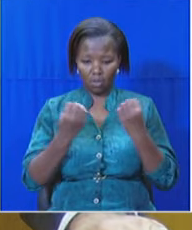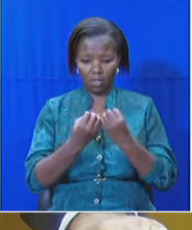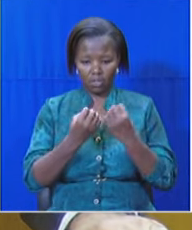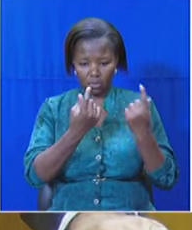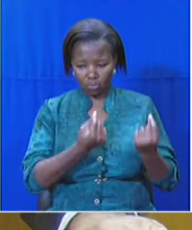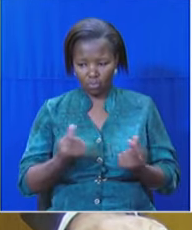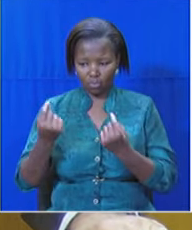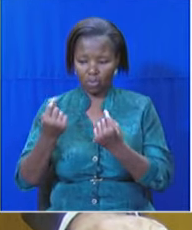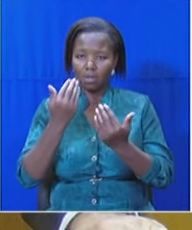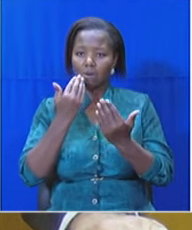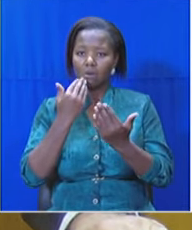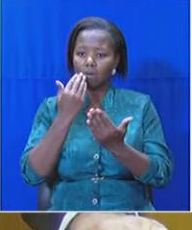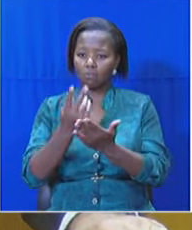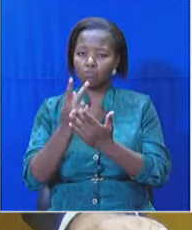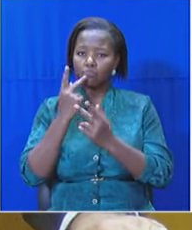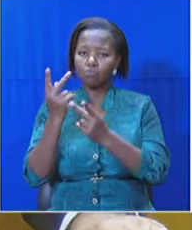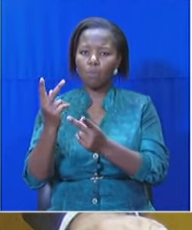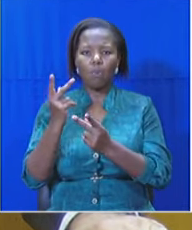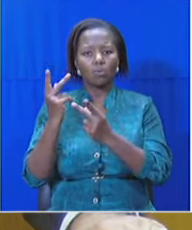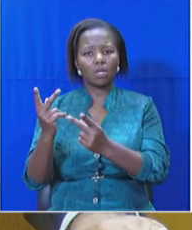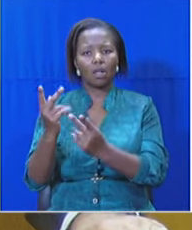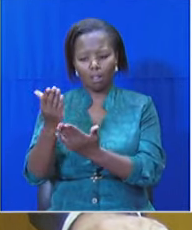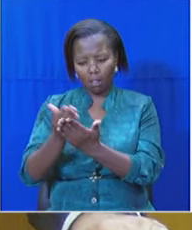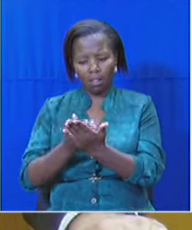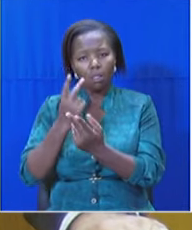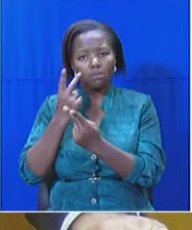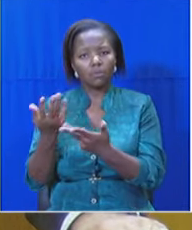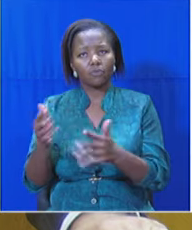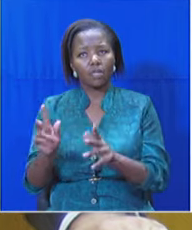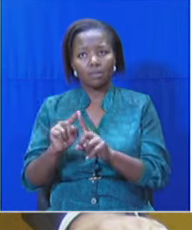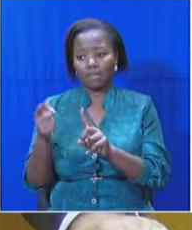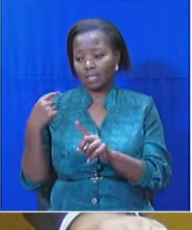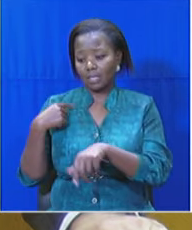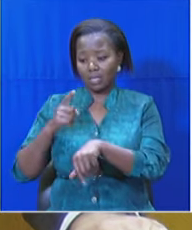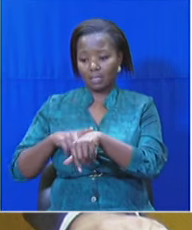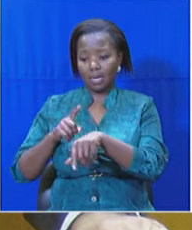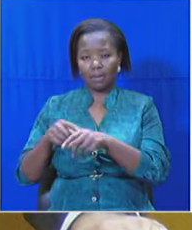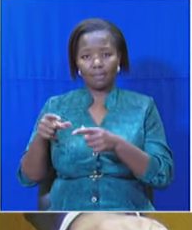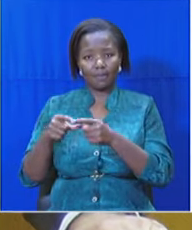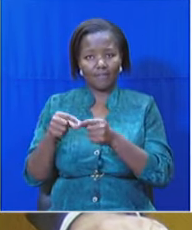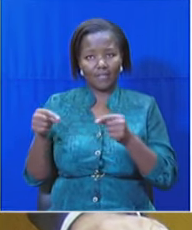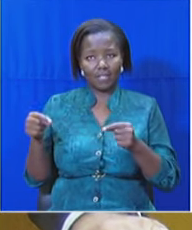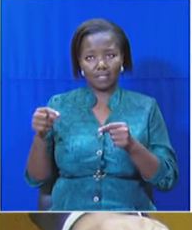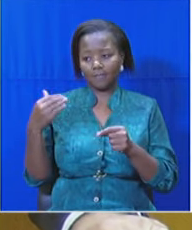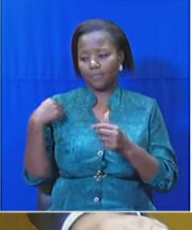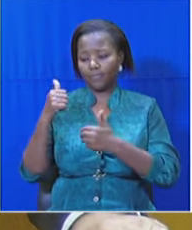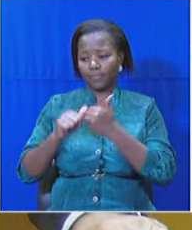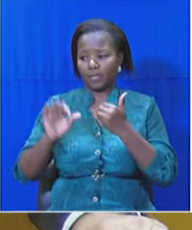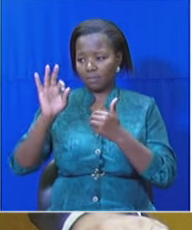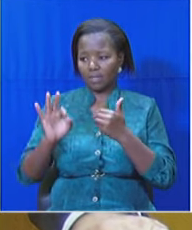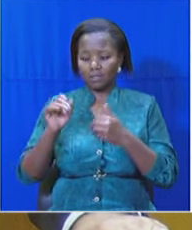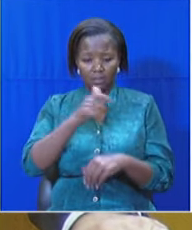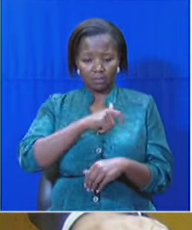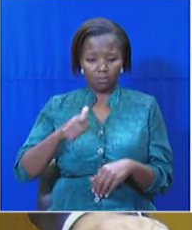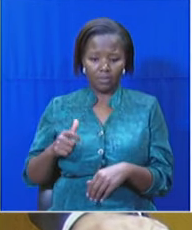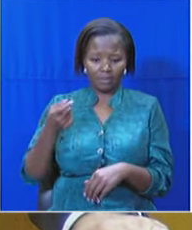Maar nog voordat die tydperk verstryk het van einde Maart, toe kom die president en hy kom maak aankondigings oor die